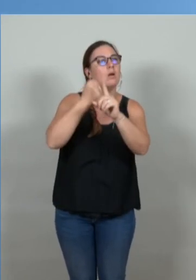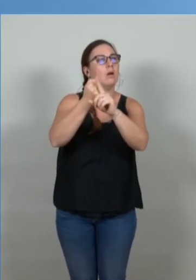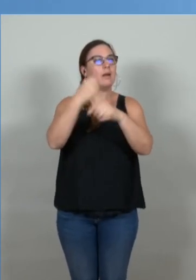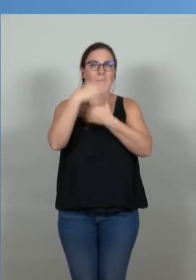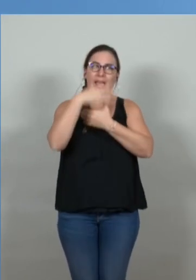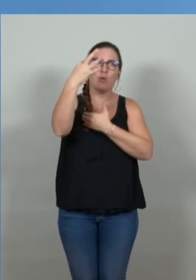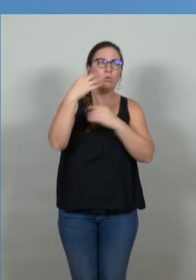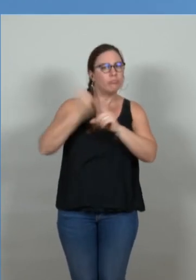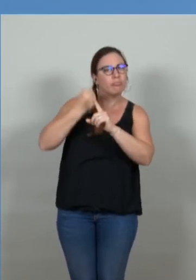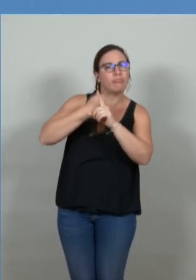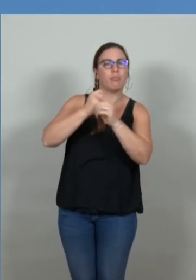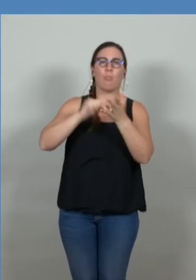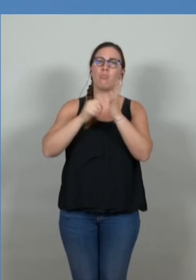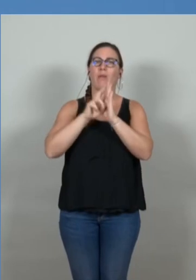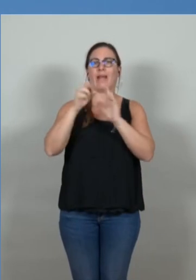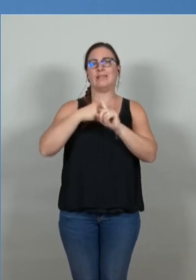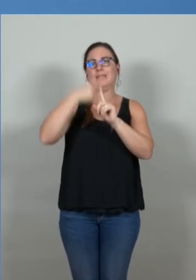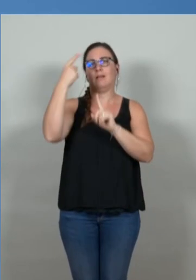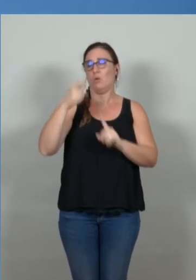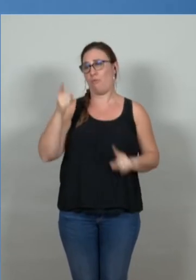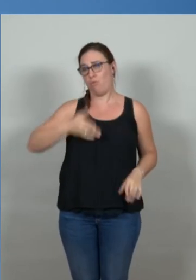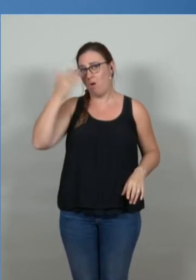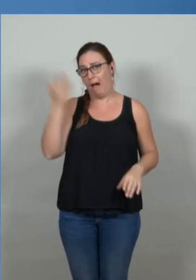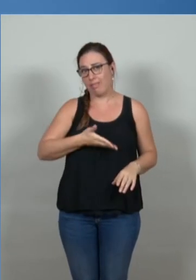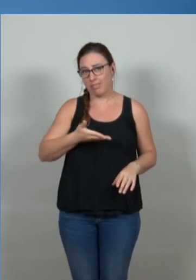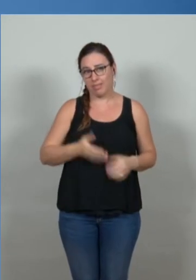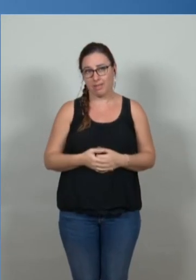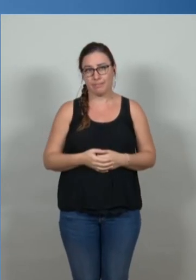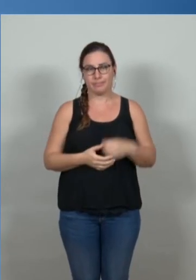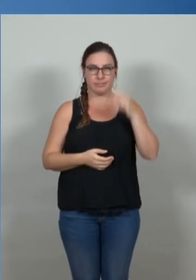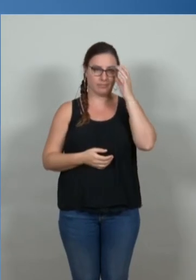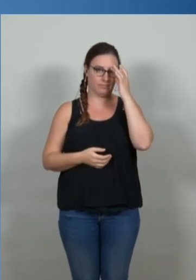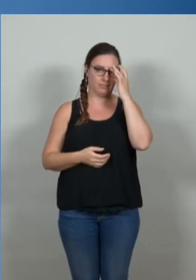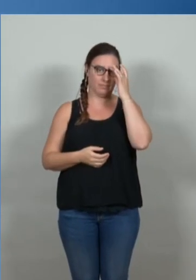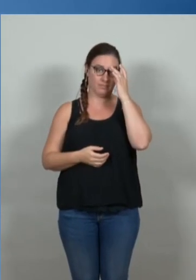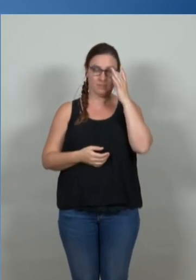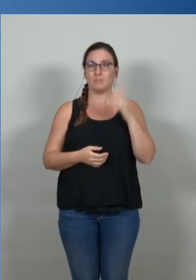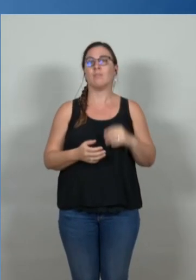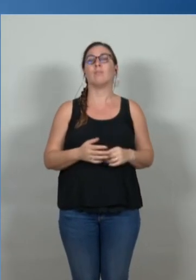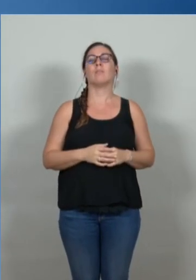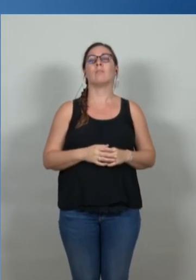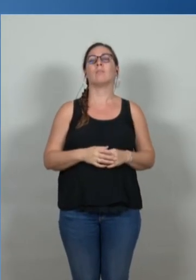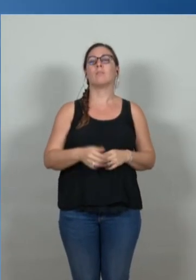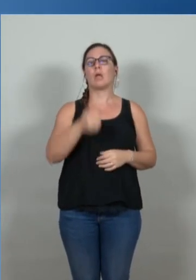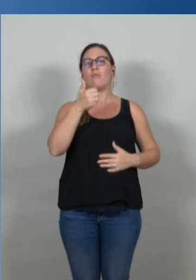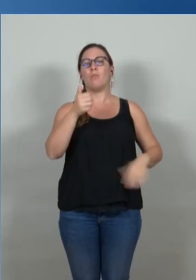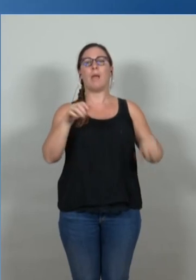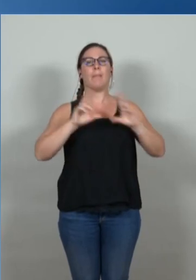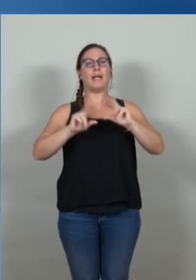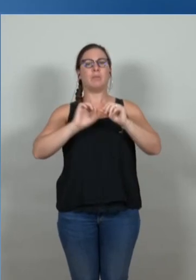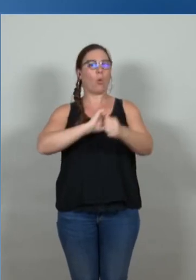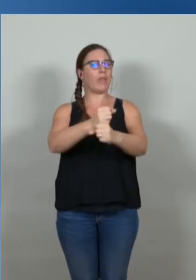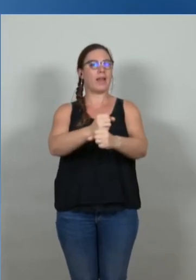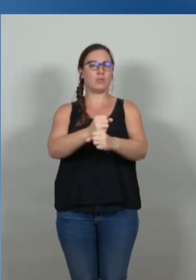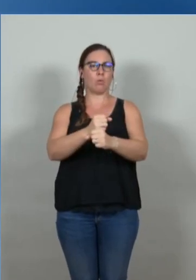mandat pour l'augmentation du point d'indice donc vraiment vous tapez à côté sur la condamnation que vous faites évidemment